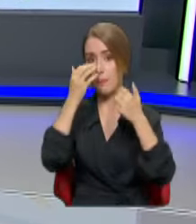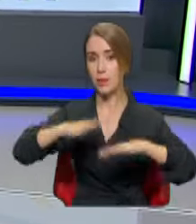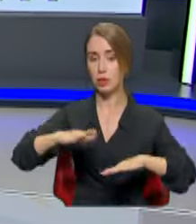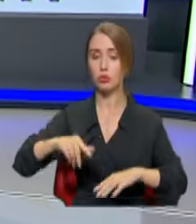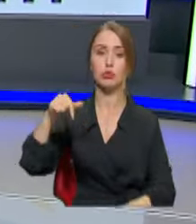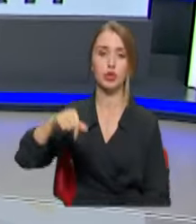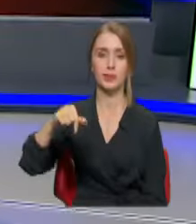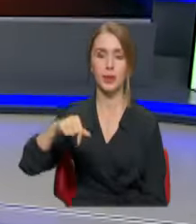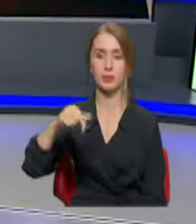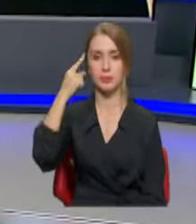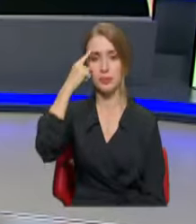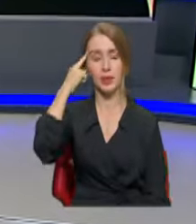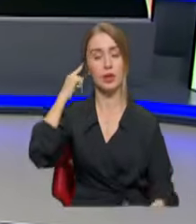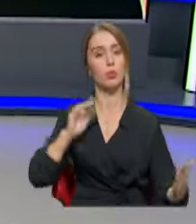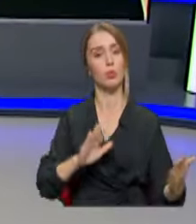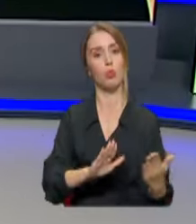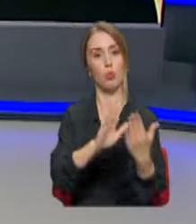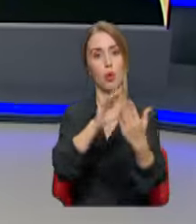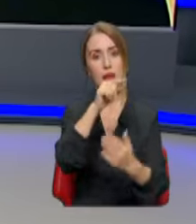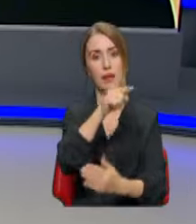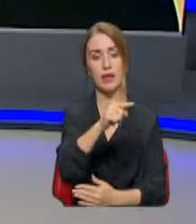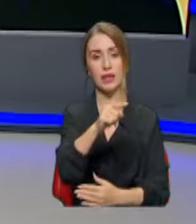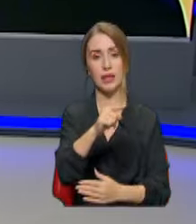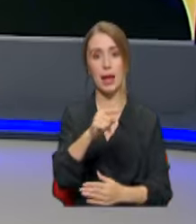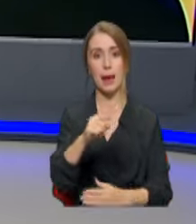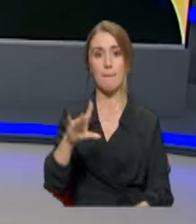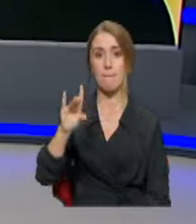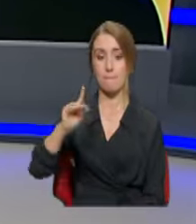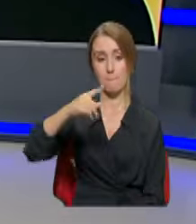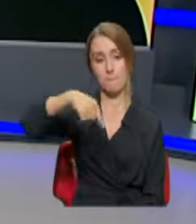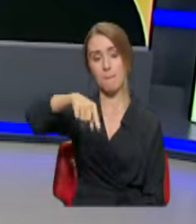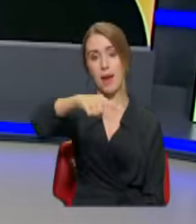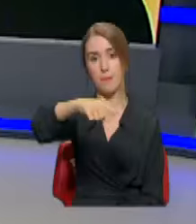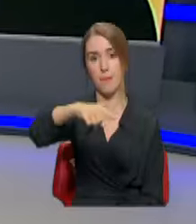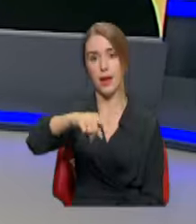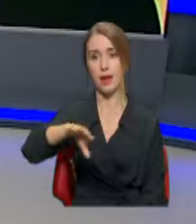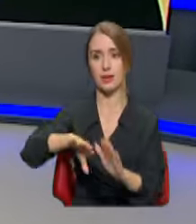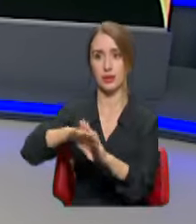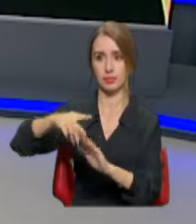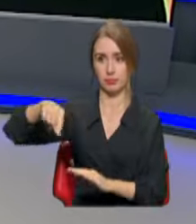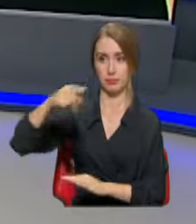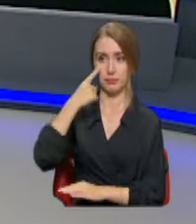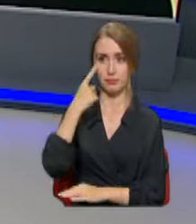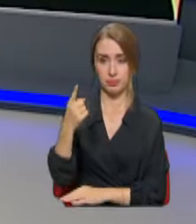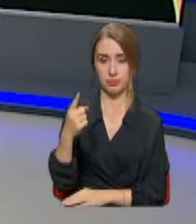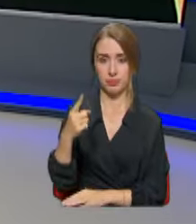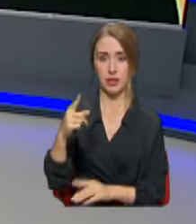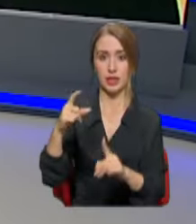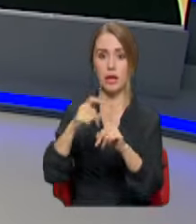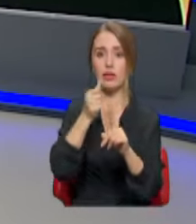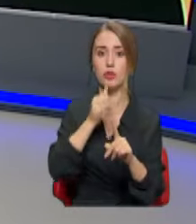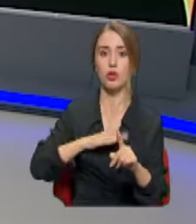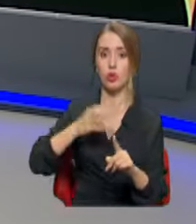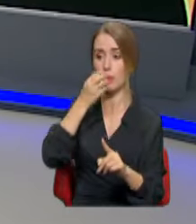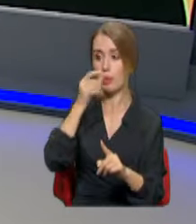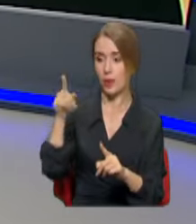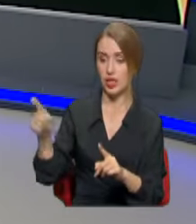Şimdi bir de muhalefet cephesindeki milliyetçileri, sağ cephedeki milliyetçileri takip edelim. Dervişoğlu ile